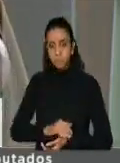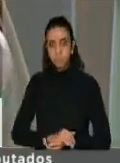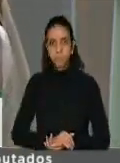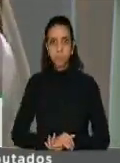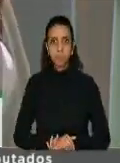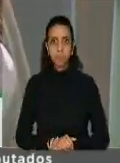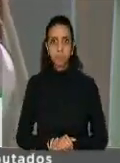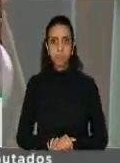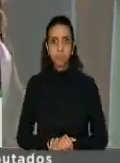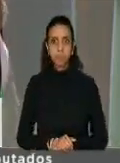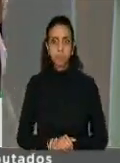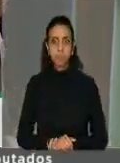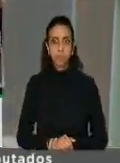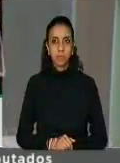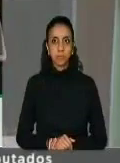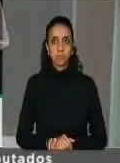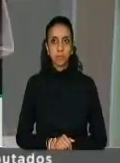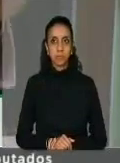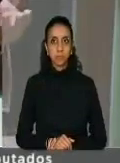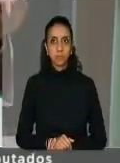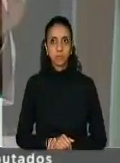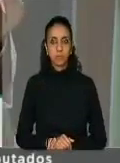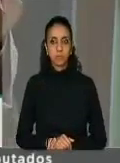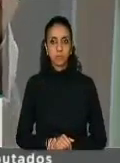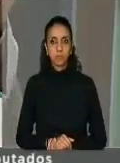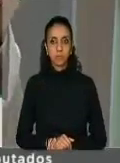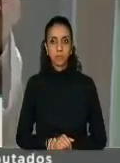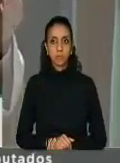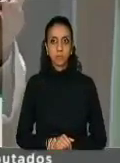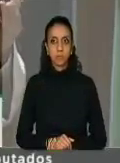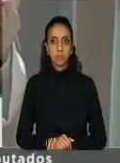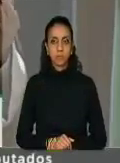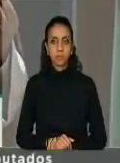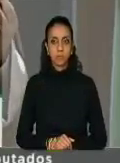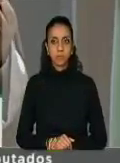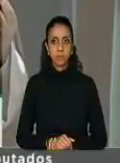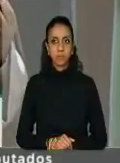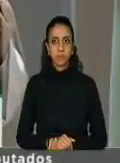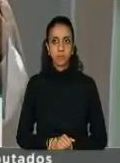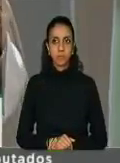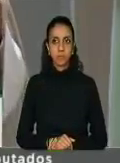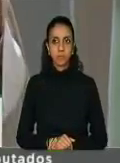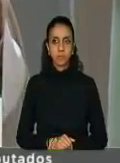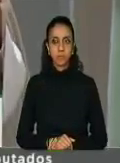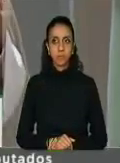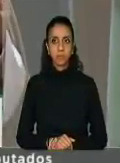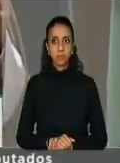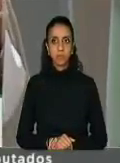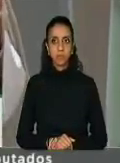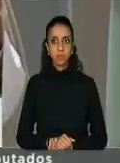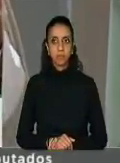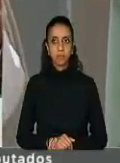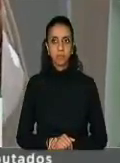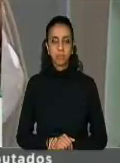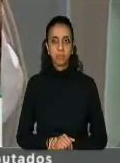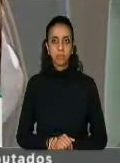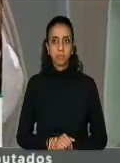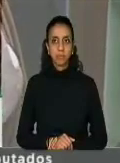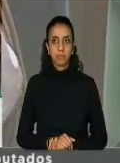هذا البيت هذه المؤسسة التشريعية التي كما تعلمون التي